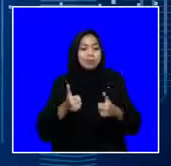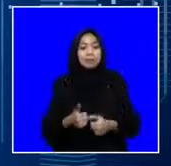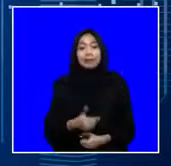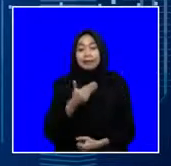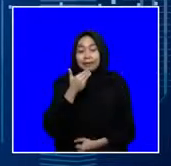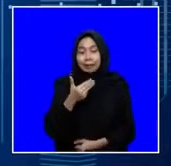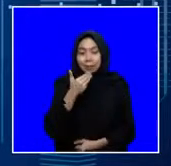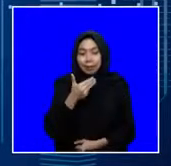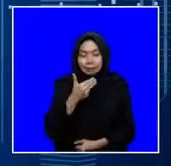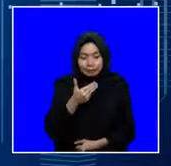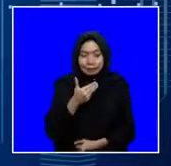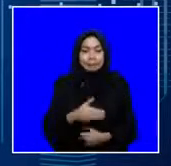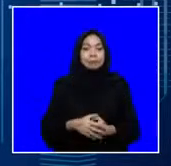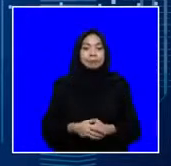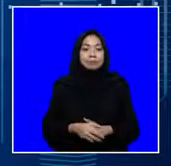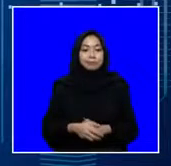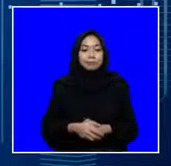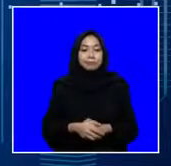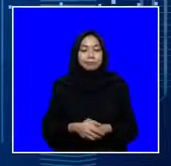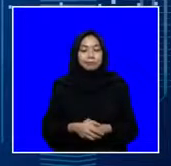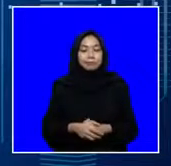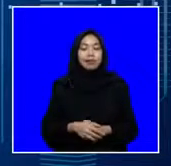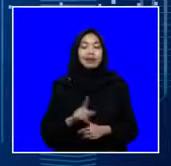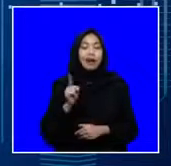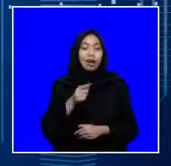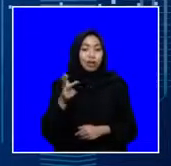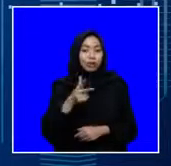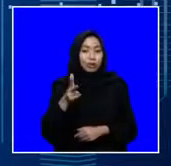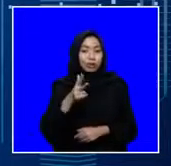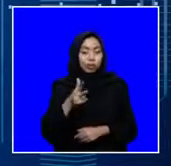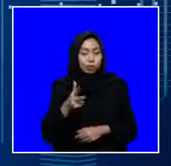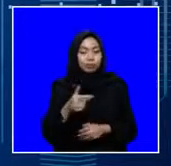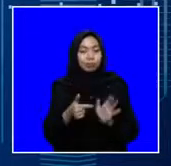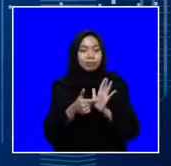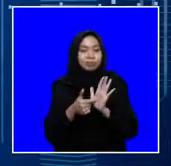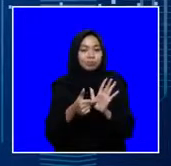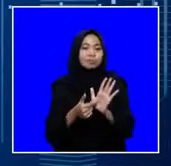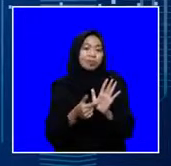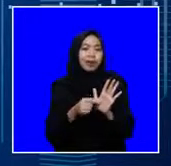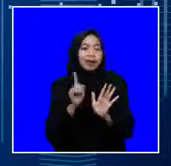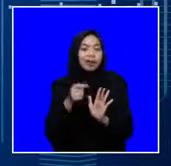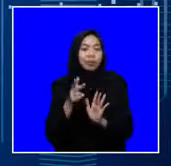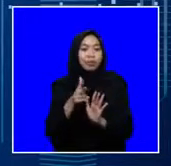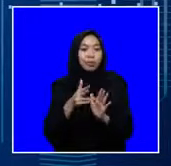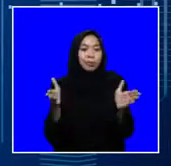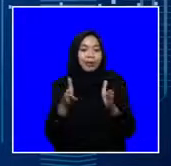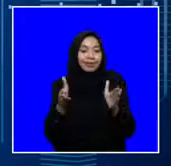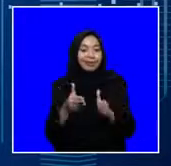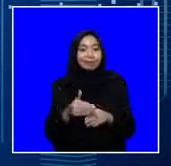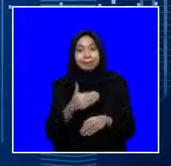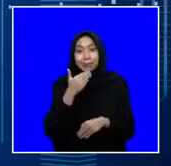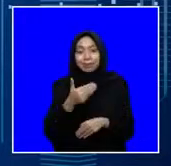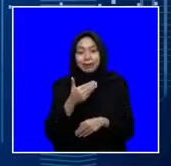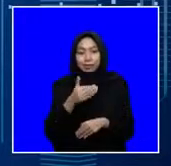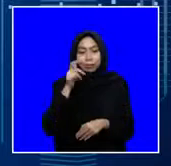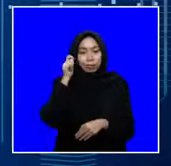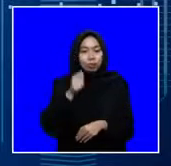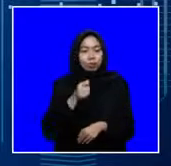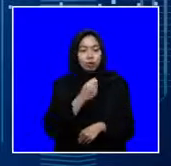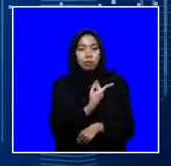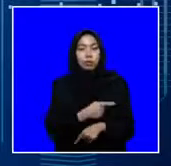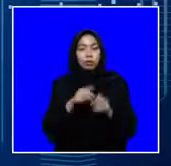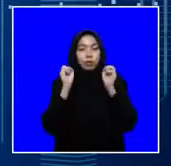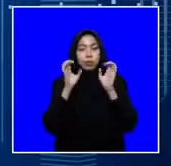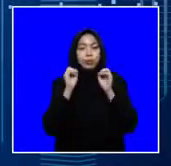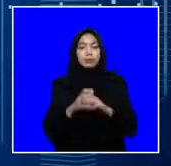dan untuk menutup saya ingin ada satu video singkat untuk menutup presentasi hari ini. Terima kasih. Wassalamualaikum